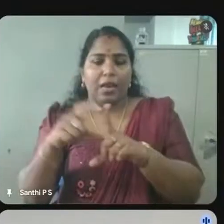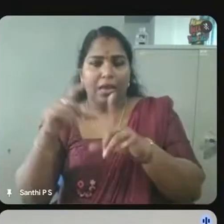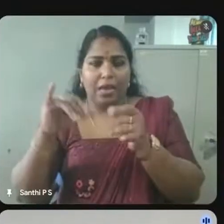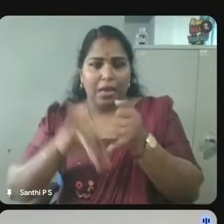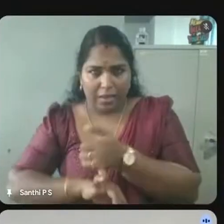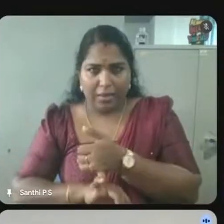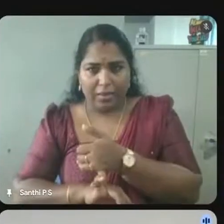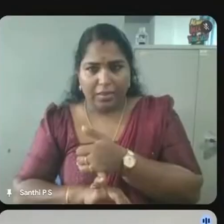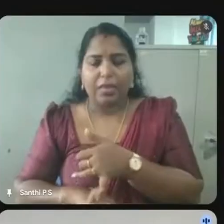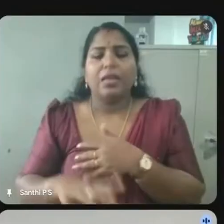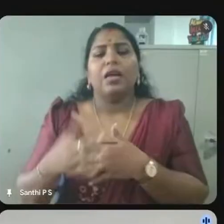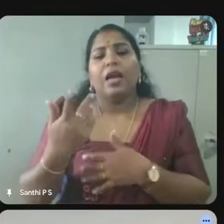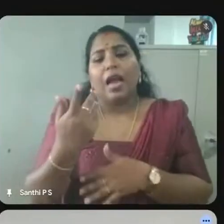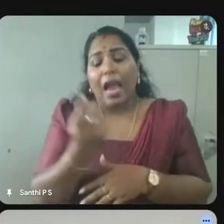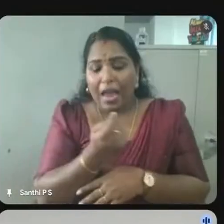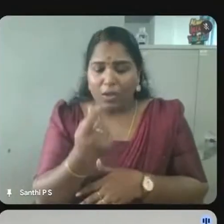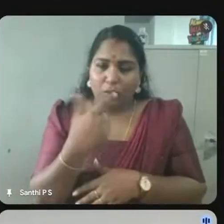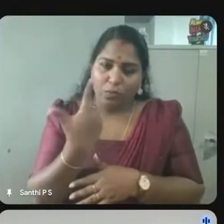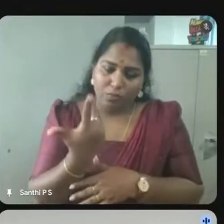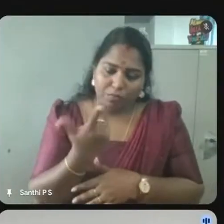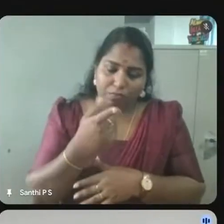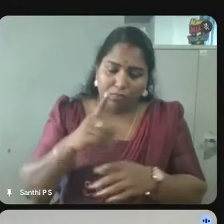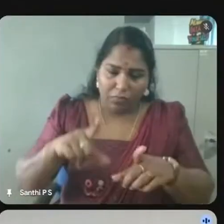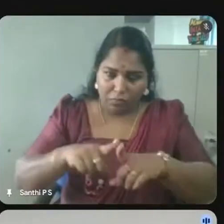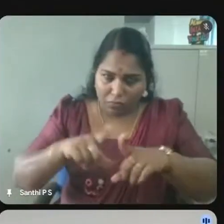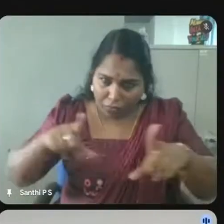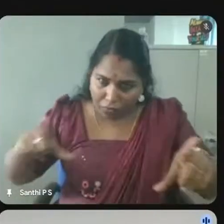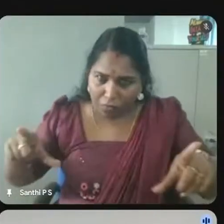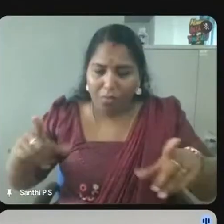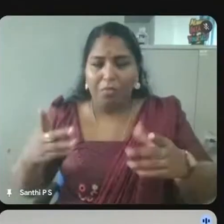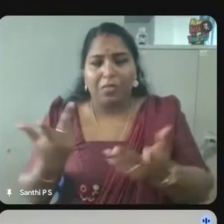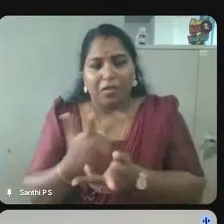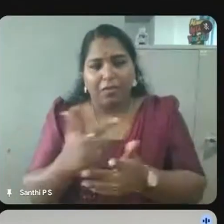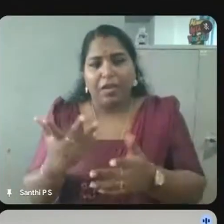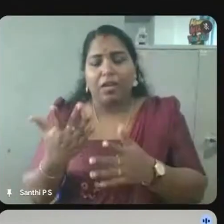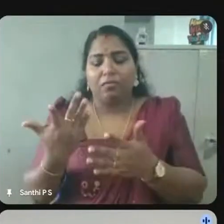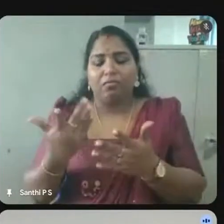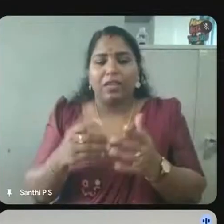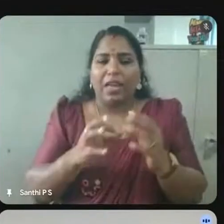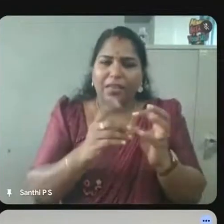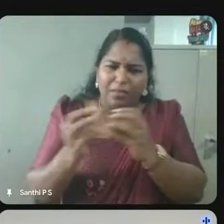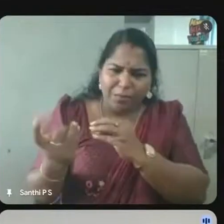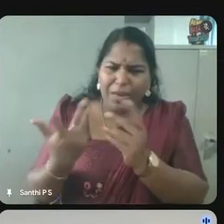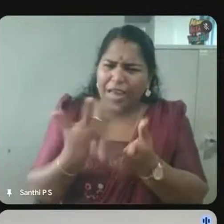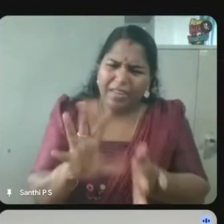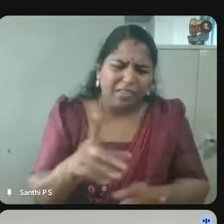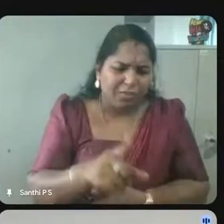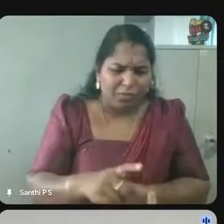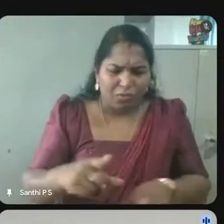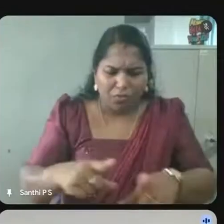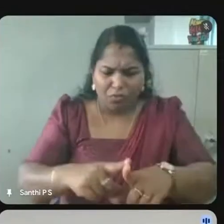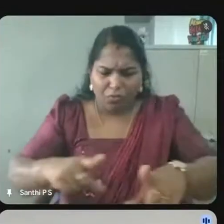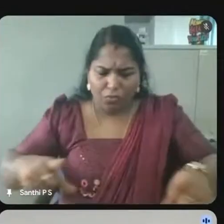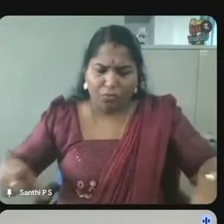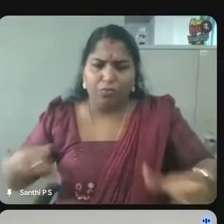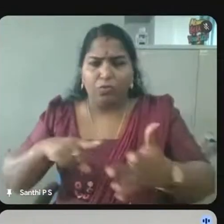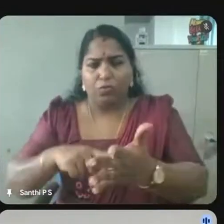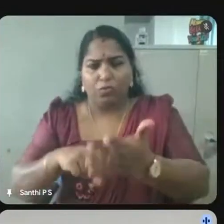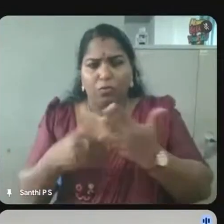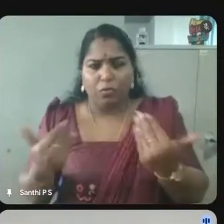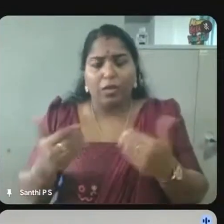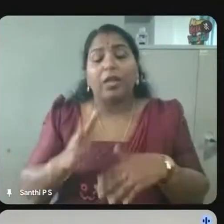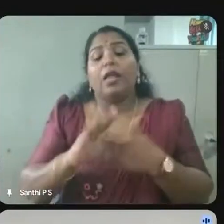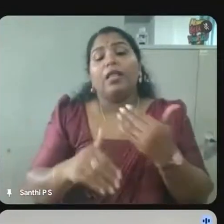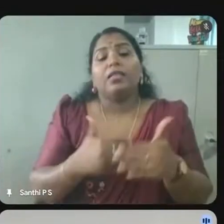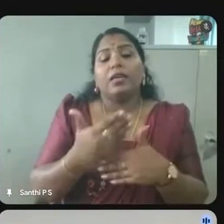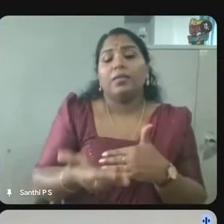ഹെൽഡ് മാഗ്നിഫയർ, അങ്ങനെ ഒരുപാട് നമുക്ക് ഉപകരണങ്ങൾ നമുക്ക് അക്ഷരങ്ങളെ വലുതാക്കി കാണിക്കാനായിട്ട് പറ്റും. അതേസമയം നോൺ ഒപ്റ്റിക്കൽ മെത്തേഡ്സ് ഉണ്ട്.